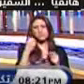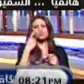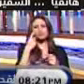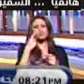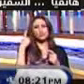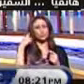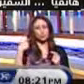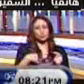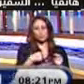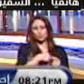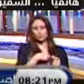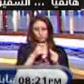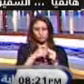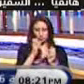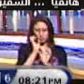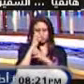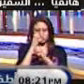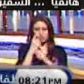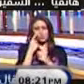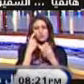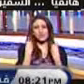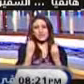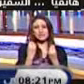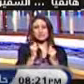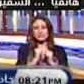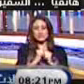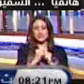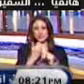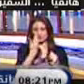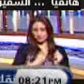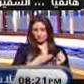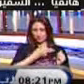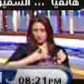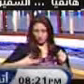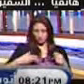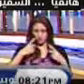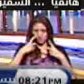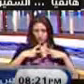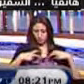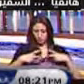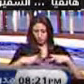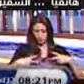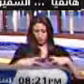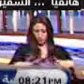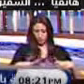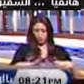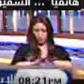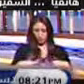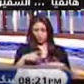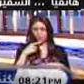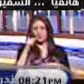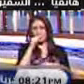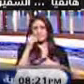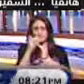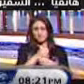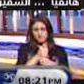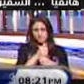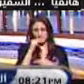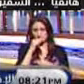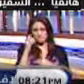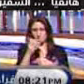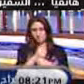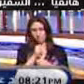الشرعي، وهو الذي ننتظره. هل تم تشريح الجثمان سيد سفير؟ بناء على طلب السيدة زوجته، طلبت